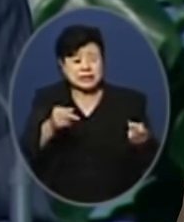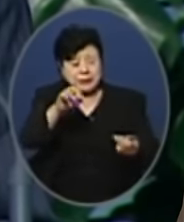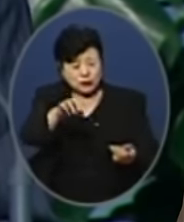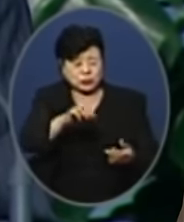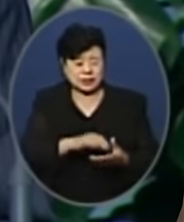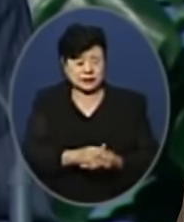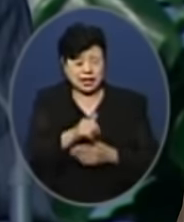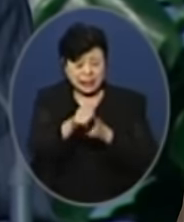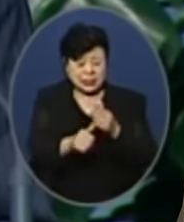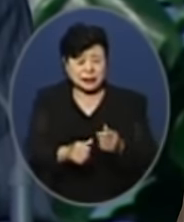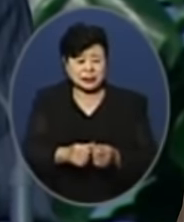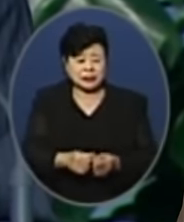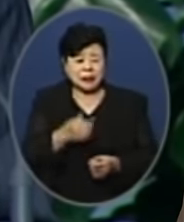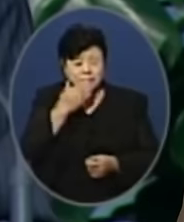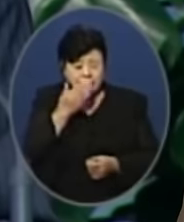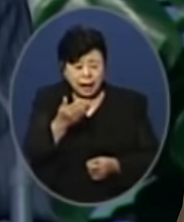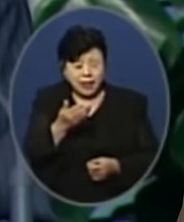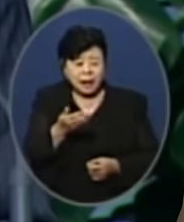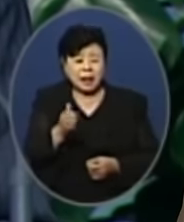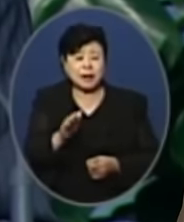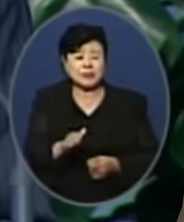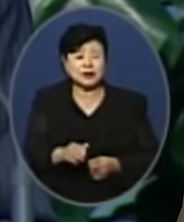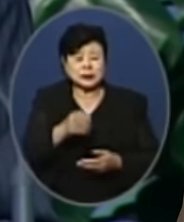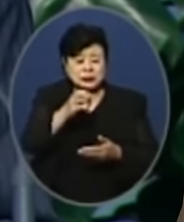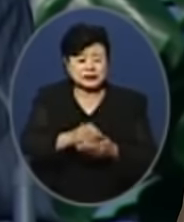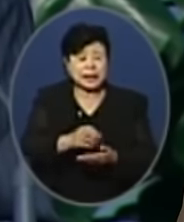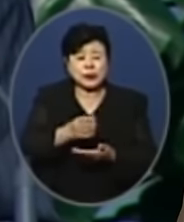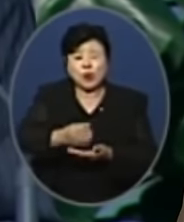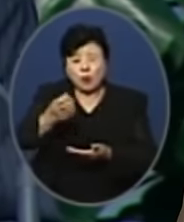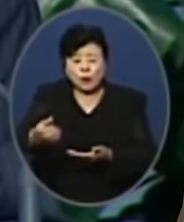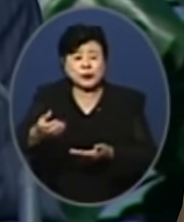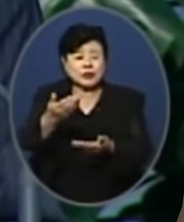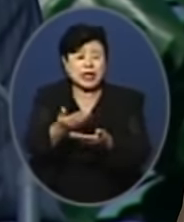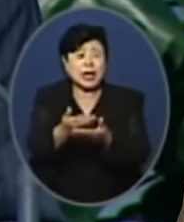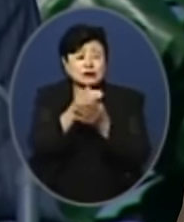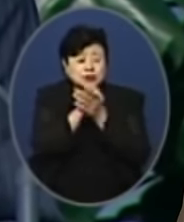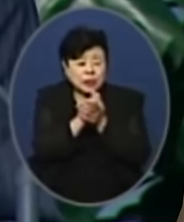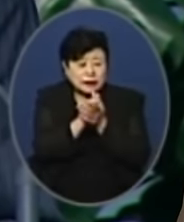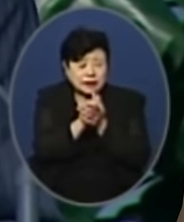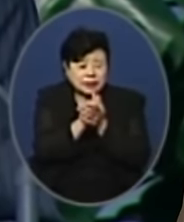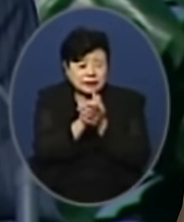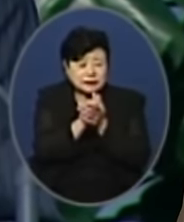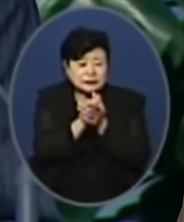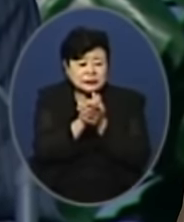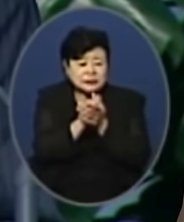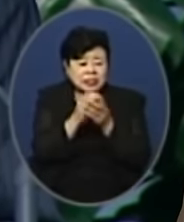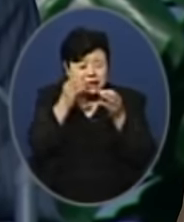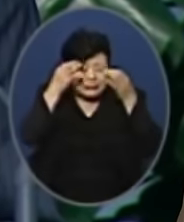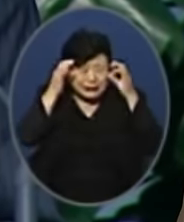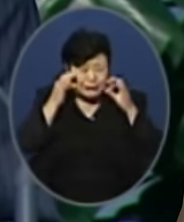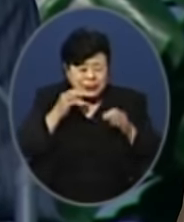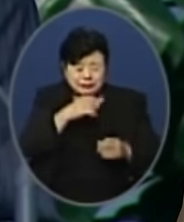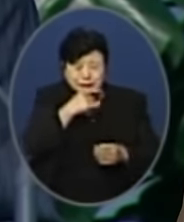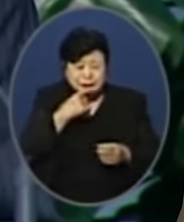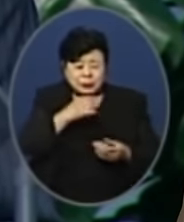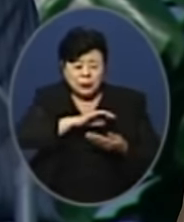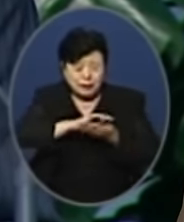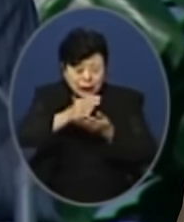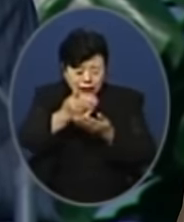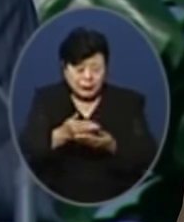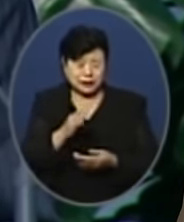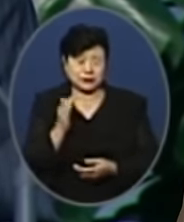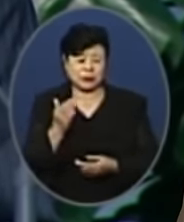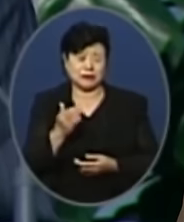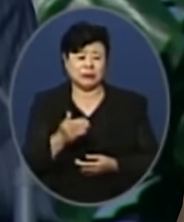들어가서 하나님 할 수만 있으면 이 잔을 내게 옮겨달라고 기도할 때 그 땀이 핏방울이